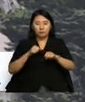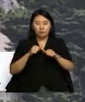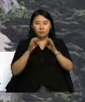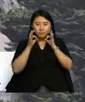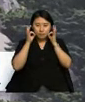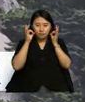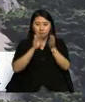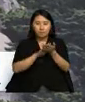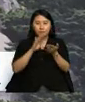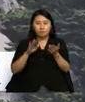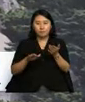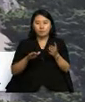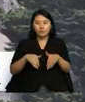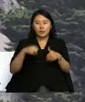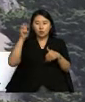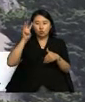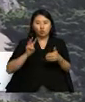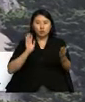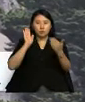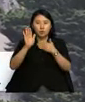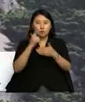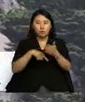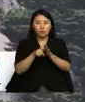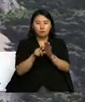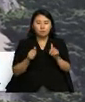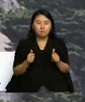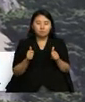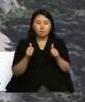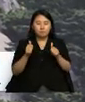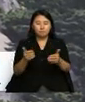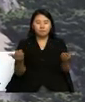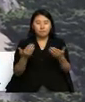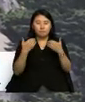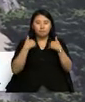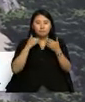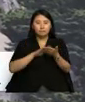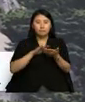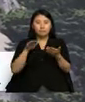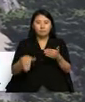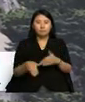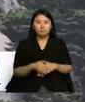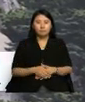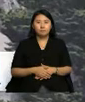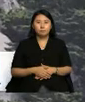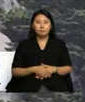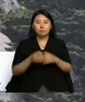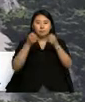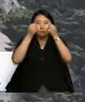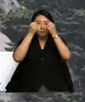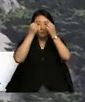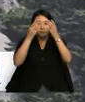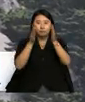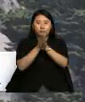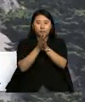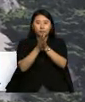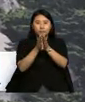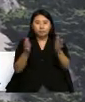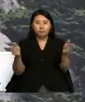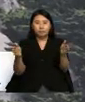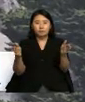합니다. 양주시 미래를 위해 최선을 다해 일하도록 하겠습니다. 새롭게